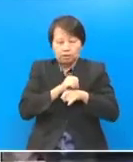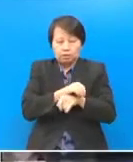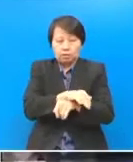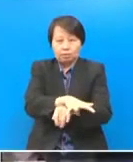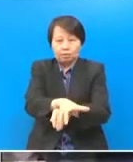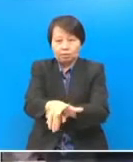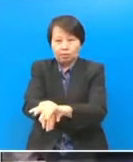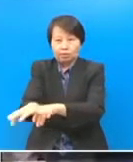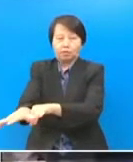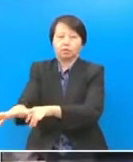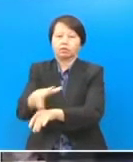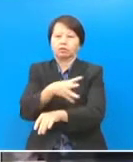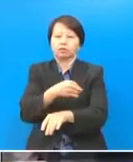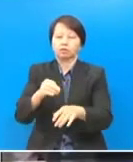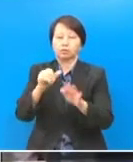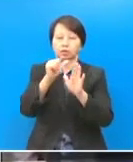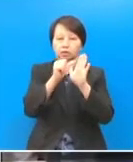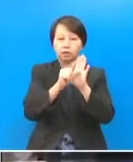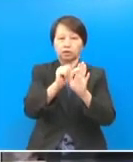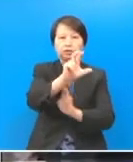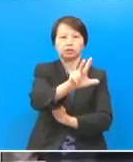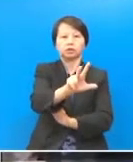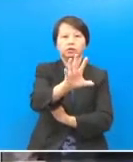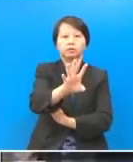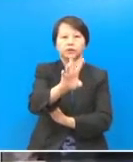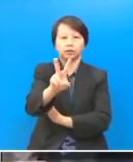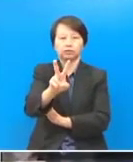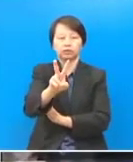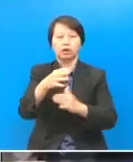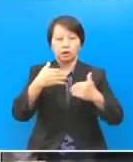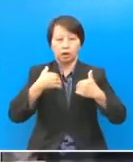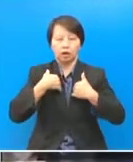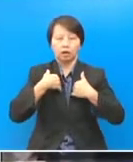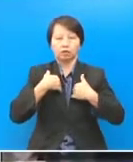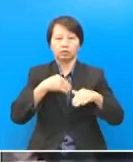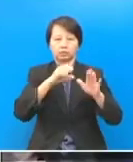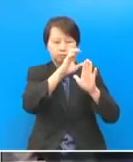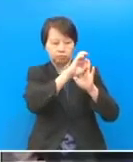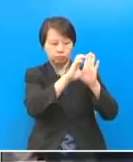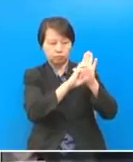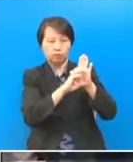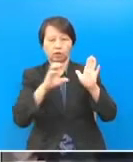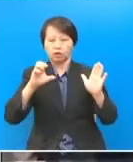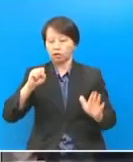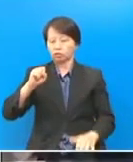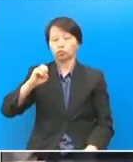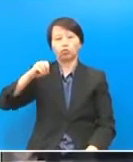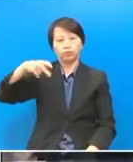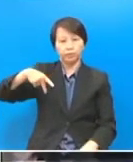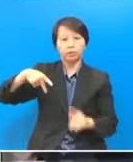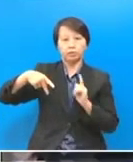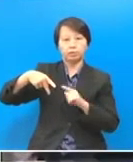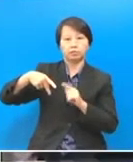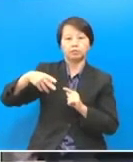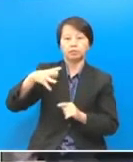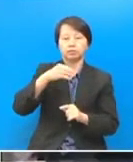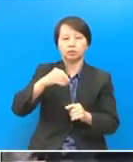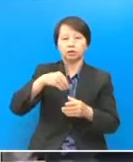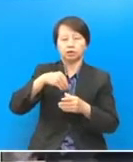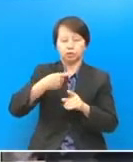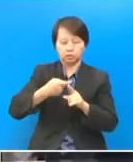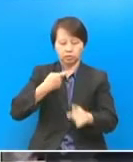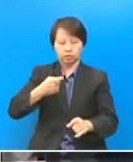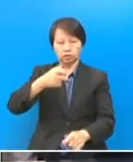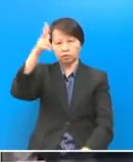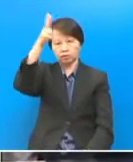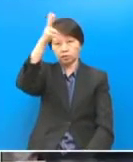club 8 akta 342 yang memayungi prosedur operasi standar yaitu e-shop yang dikeluarkan oleh